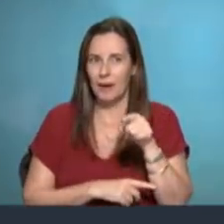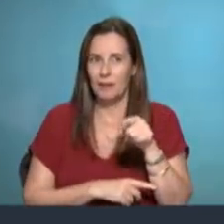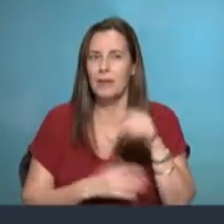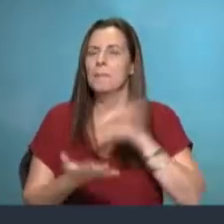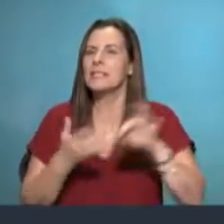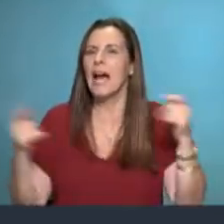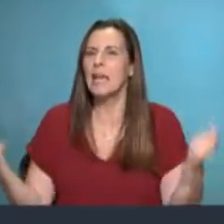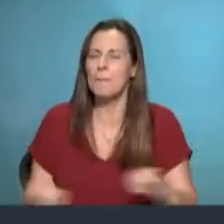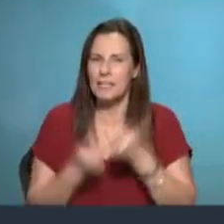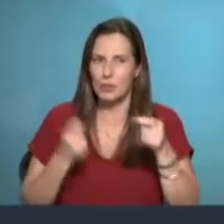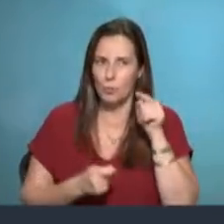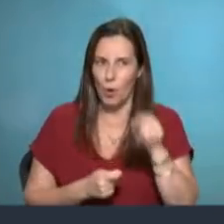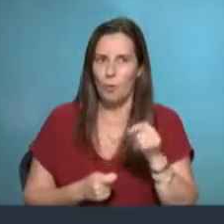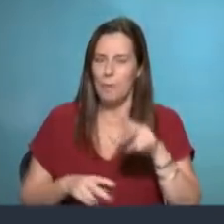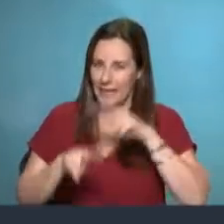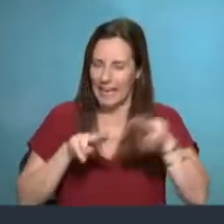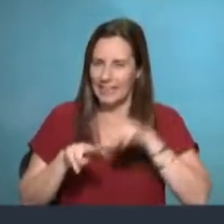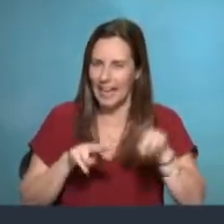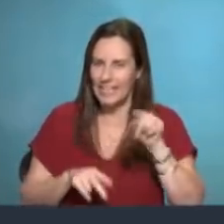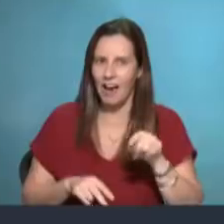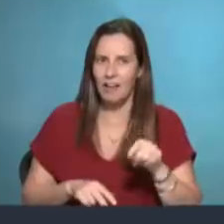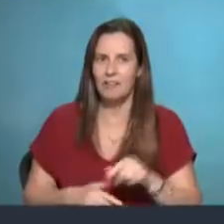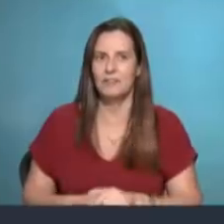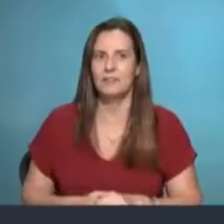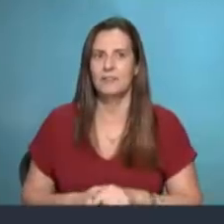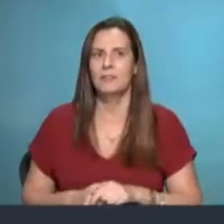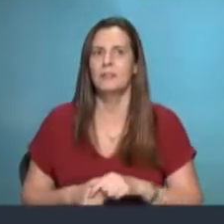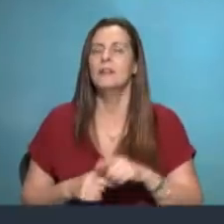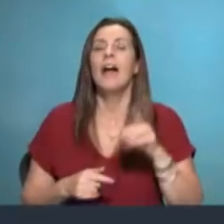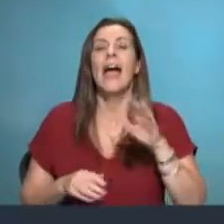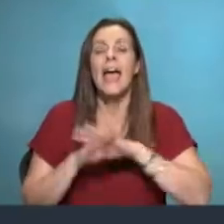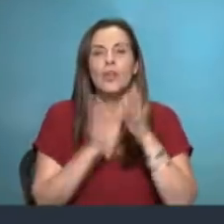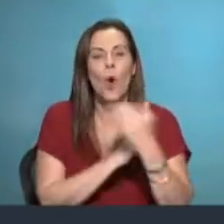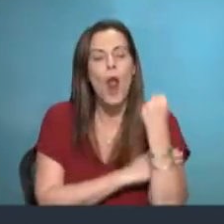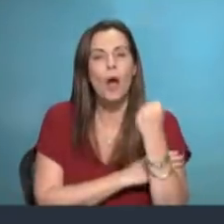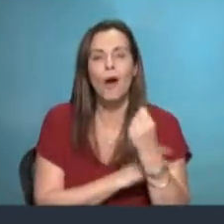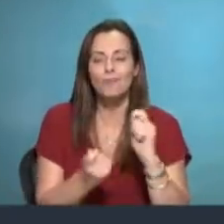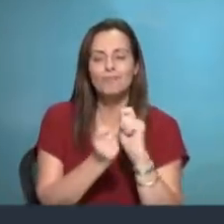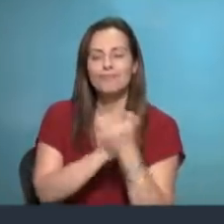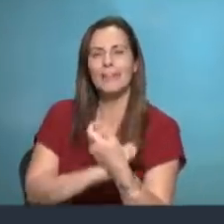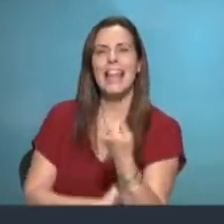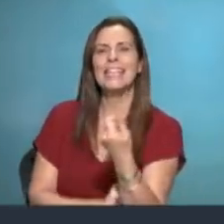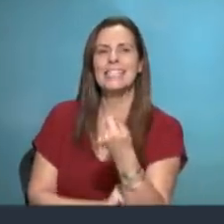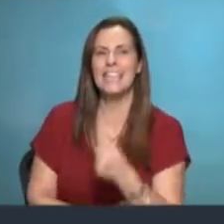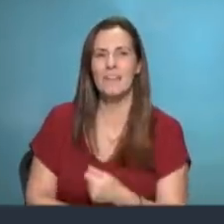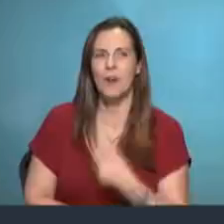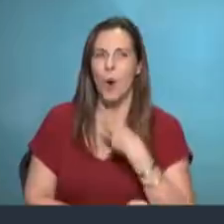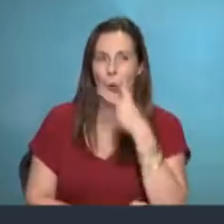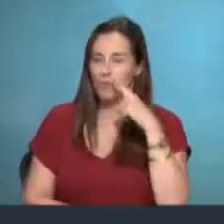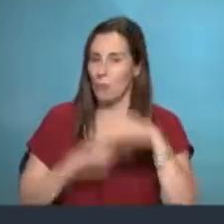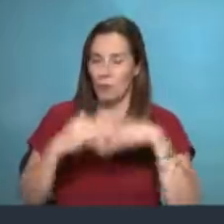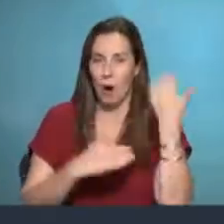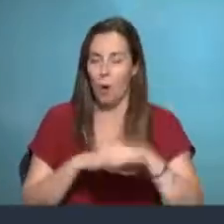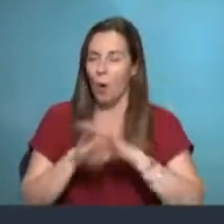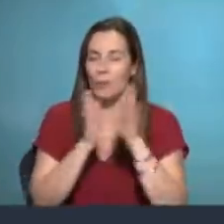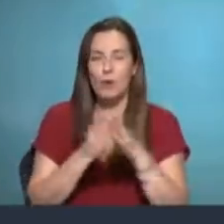במשרד הפרסום של מוסא חסדיה בנתניה, פה זה הסטודיו, מתרגמים את הכוח הזה לכסף. אנחנו רואים שבשנים האחרונות,